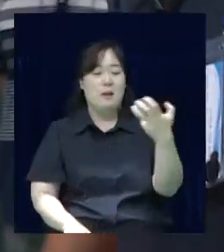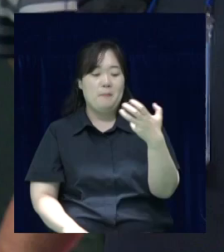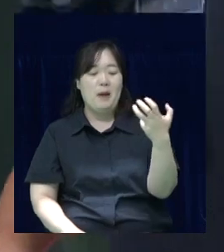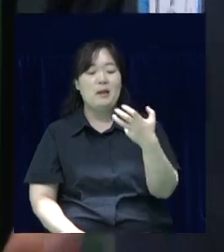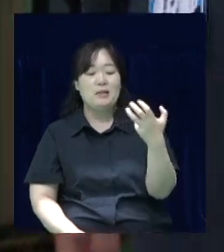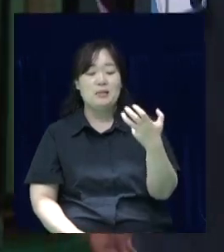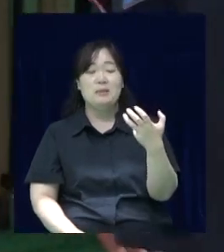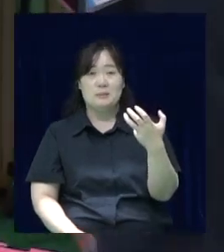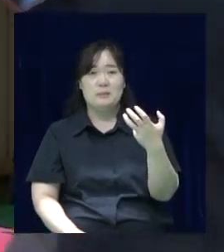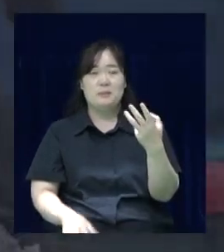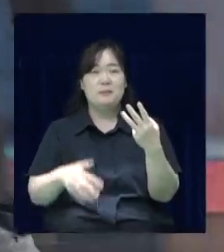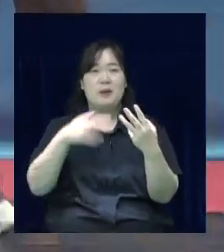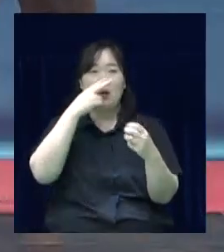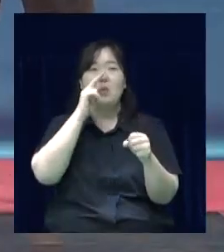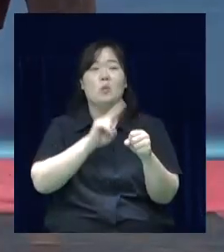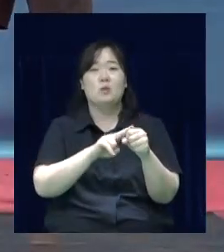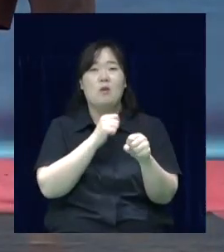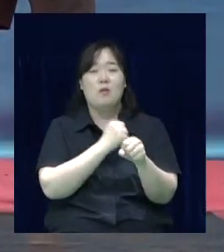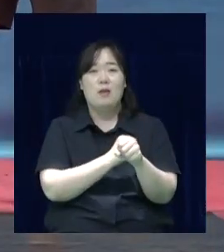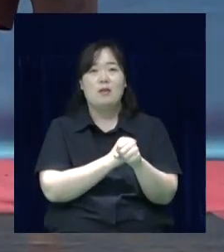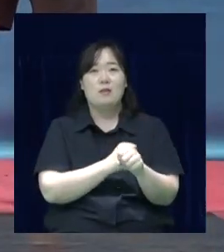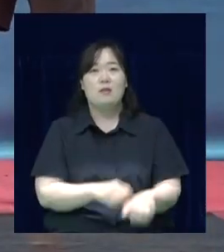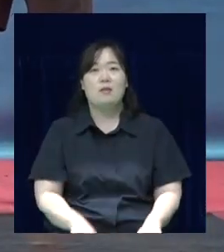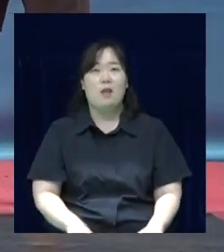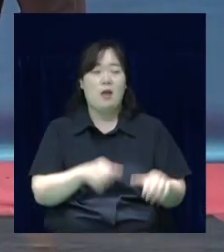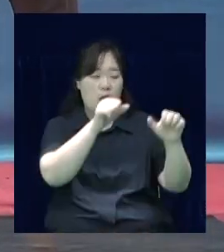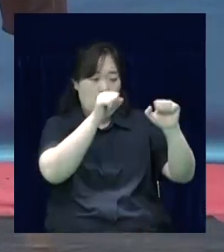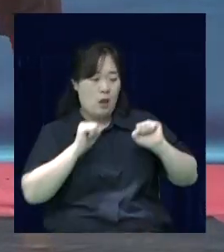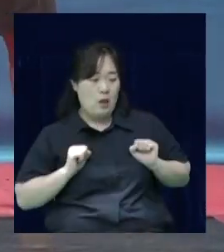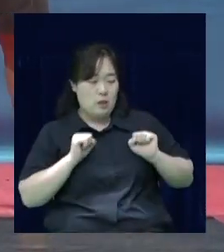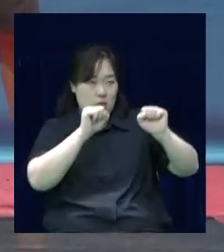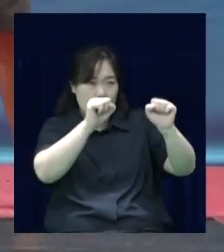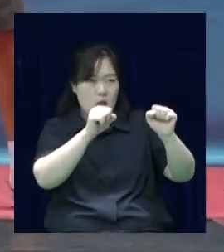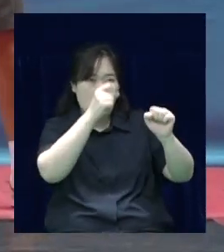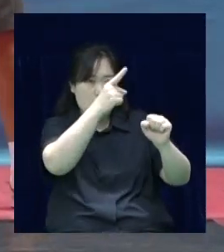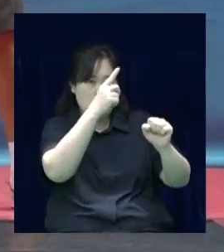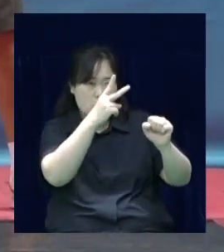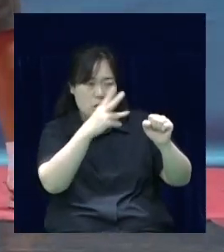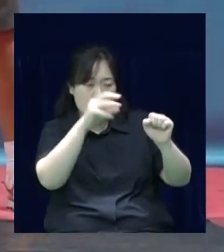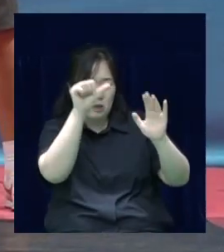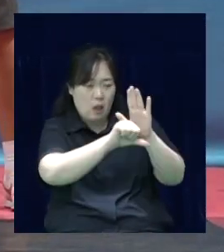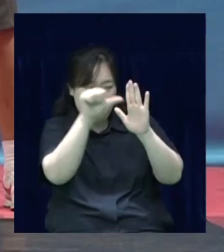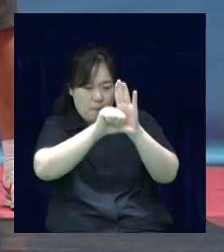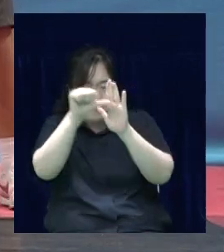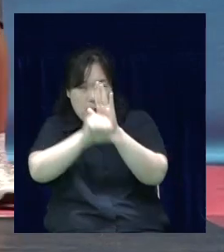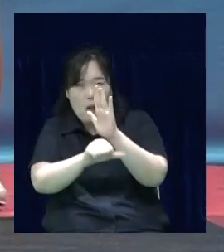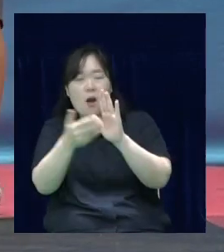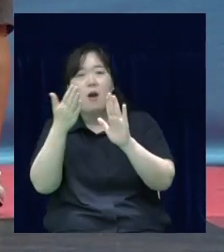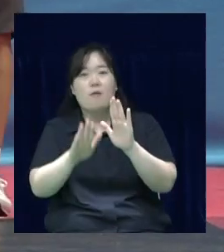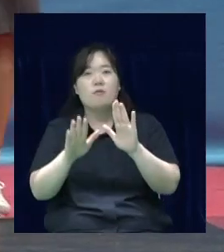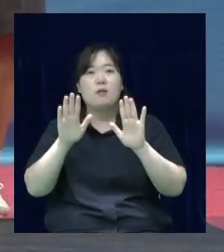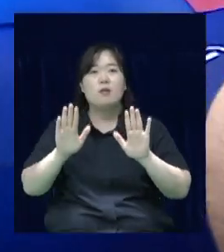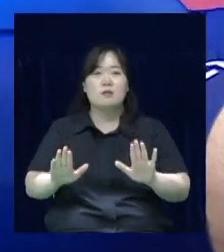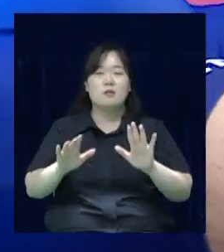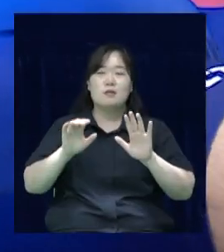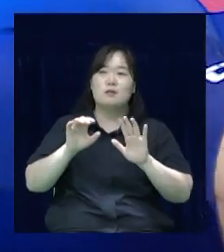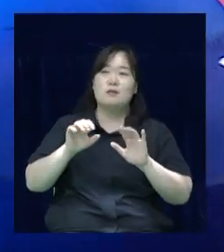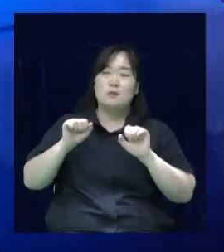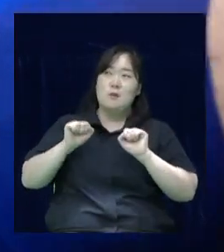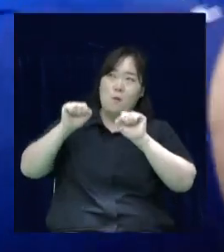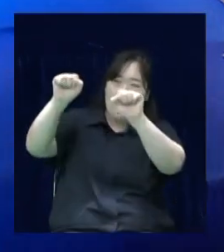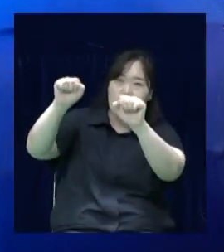선택했는데 파워리프팅이 3번 연속 실패가 나왔기 때문에 예. 웨이트리프팅에서 3번 연속 성공을 하면 굉장히 좋겠네요. 본인